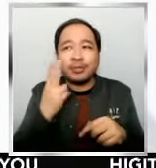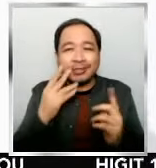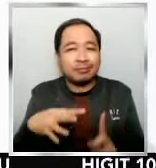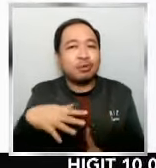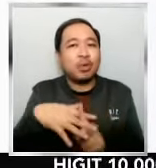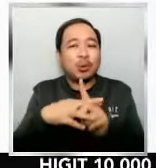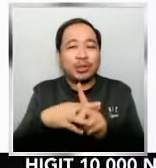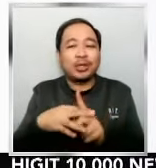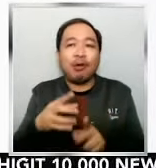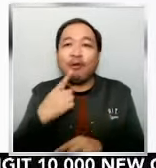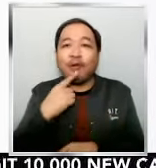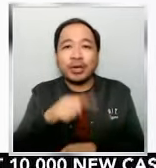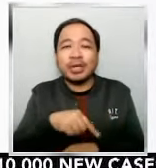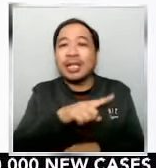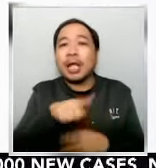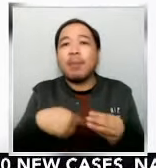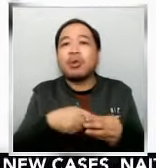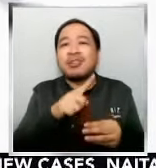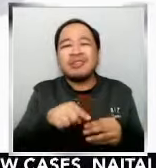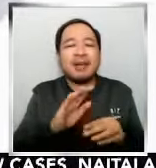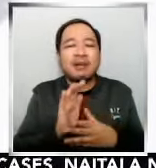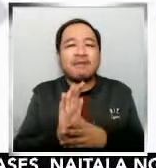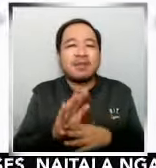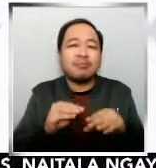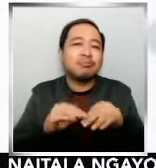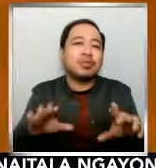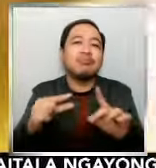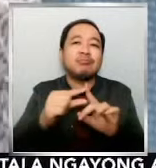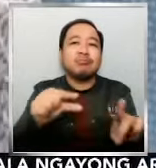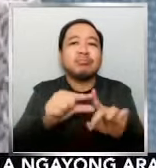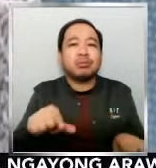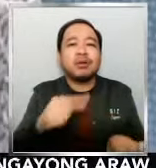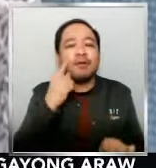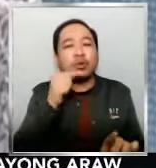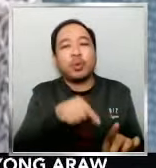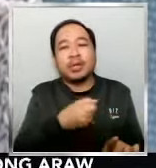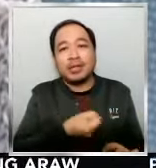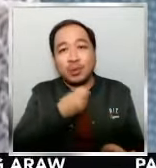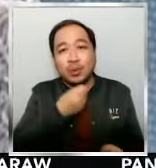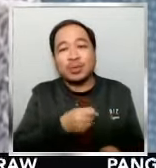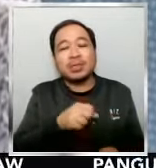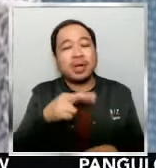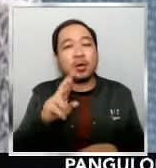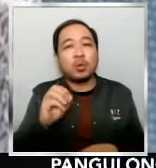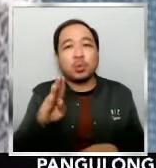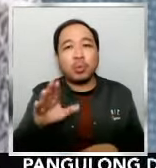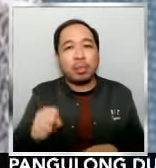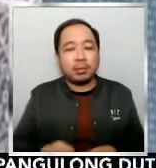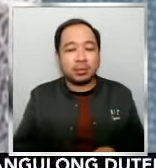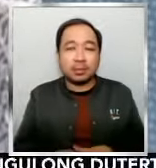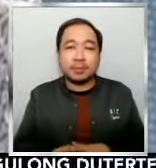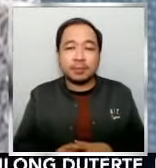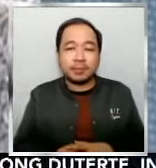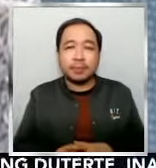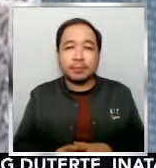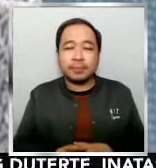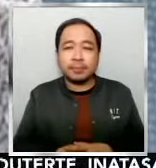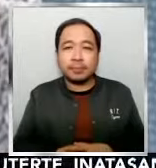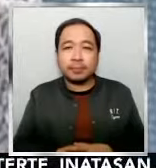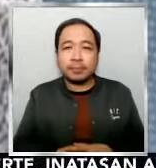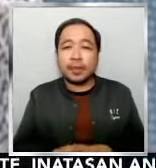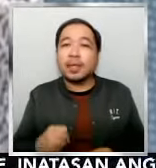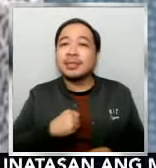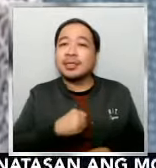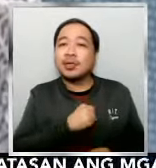nito ng pagmumura sa mamamahayag na si Raisa Robles. Nadismaya si Senadora Laila De Lima